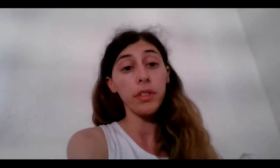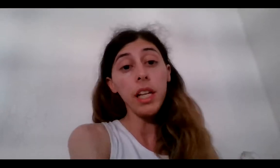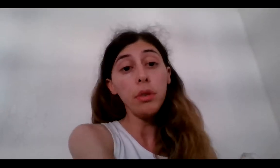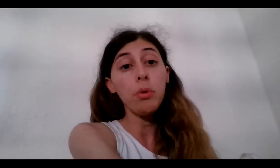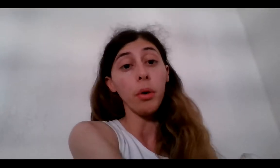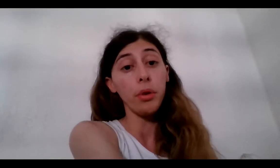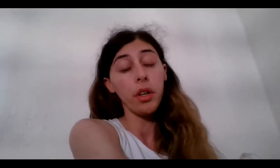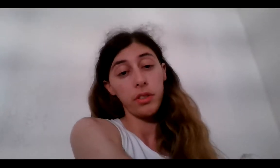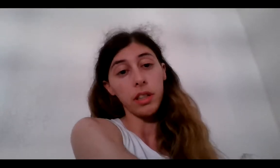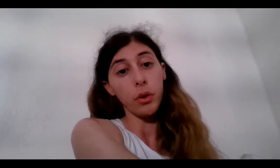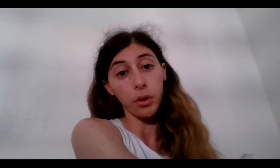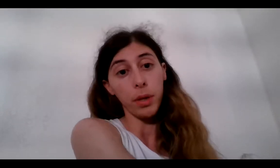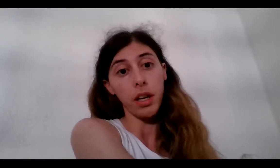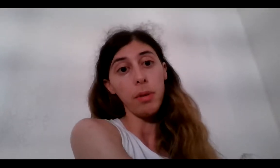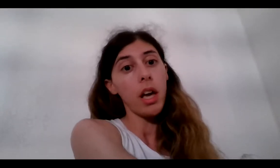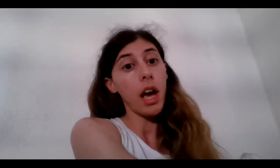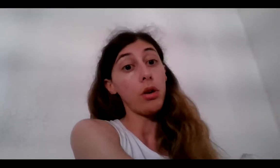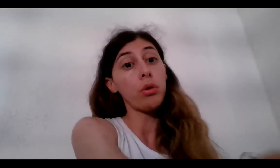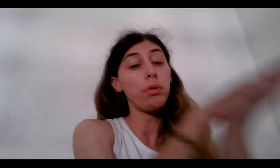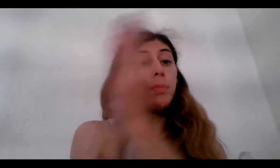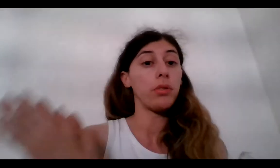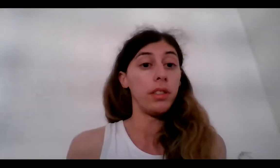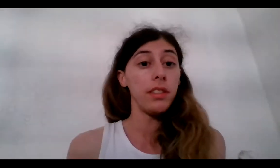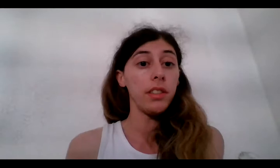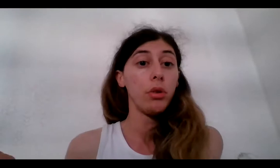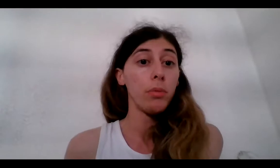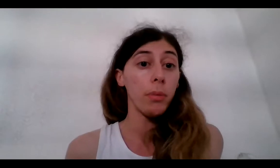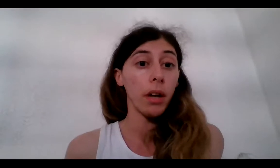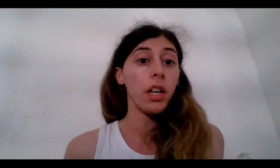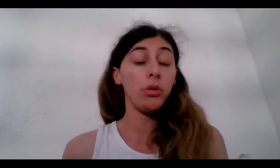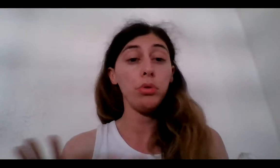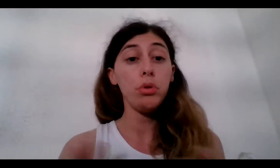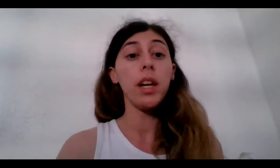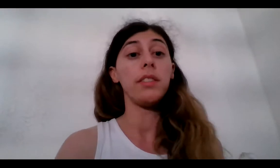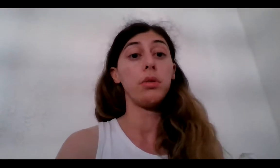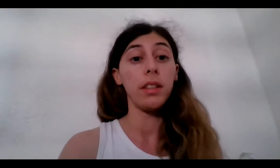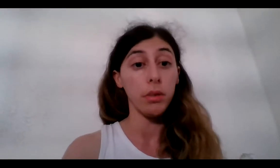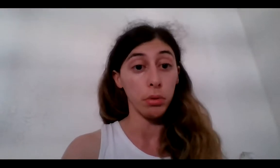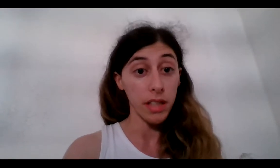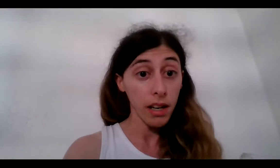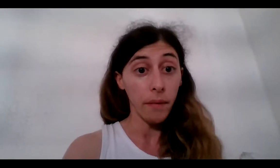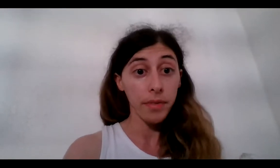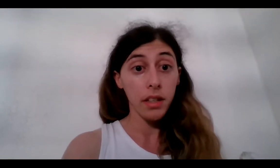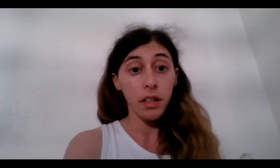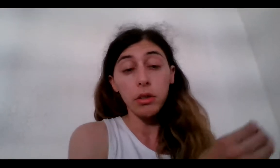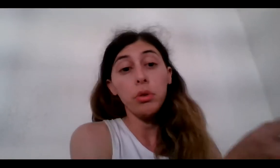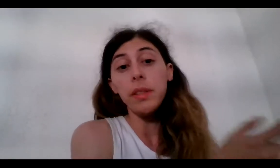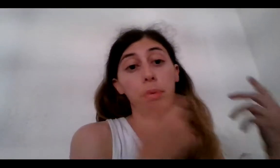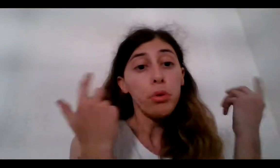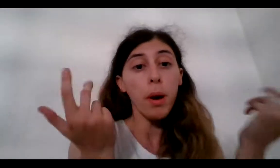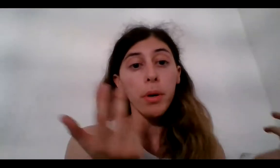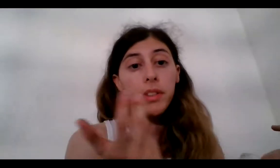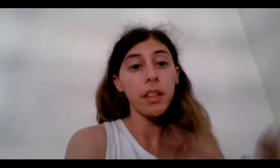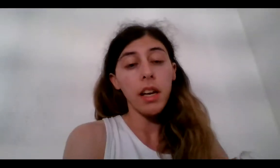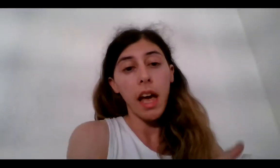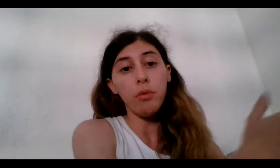trans, ils demandent cette entente préalable, alors que pour les personnes cis, ils ne le demandent pas. Du coup, la sécurité sociale ne sait plus